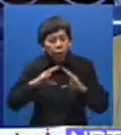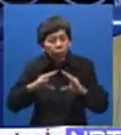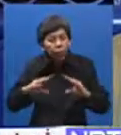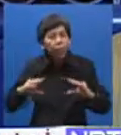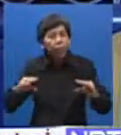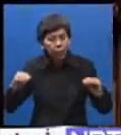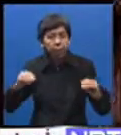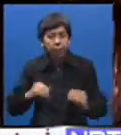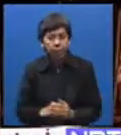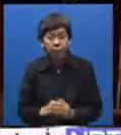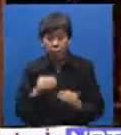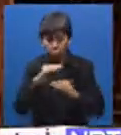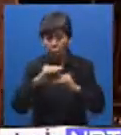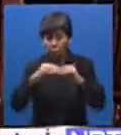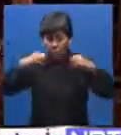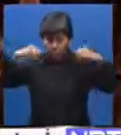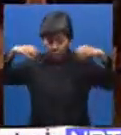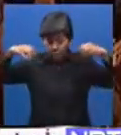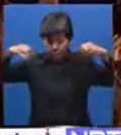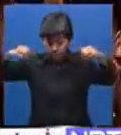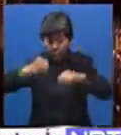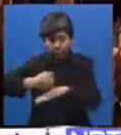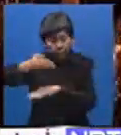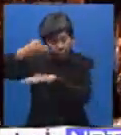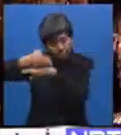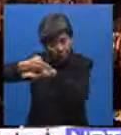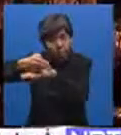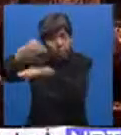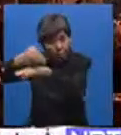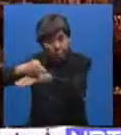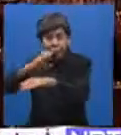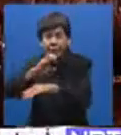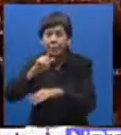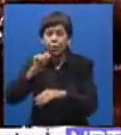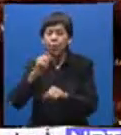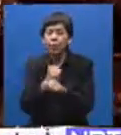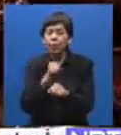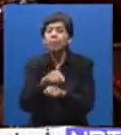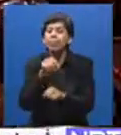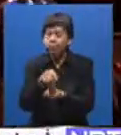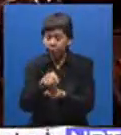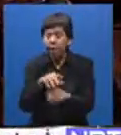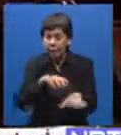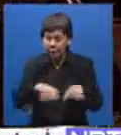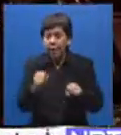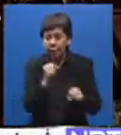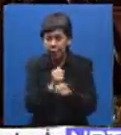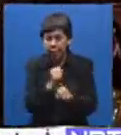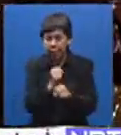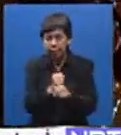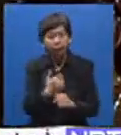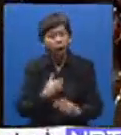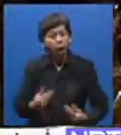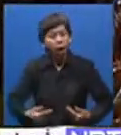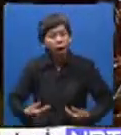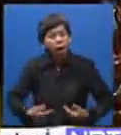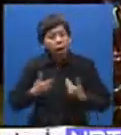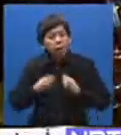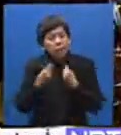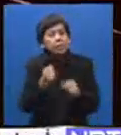แล้ว โครงการติดไฟส่องสว่างและกล้อง CCTV เป็นเพียงหนึ่งในมาตรการสร้างความปลอด